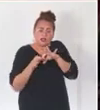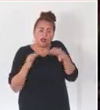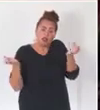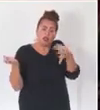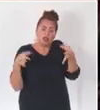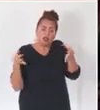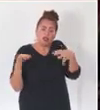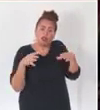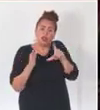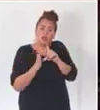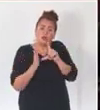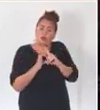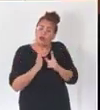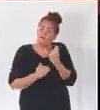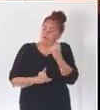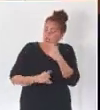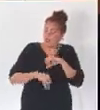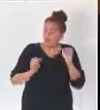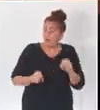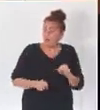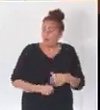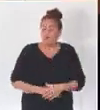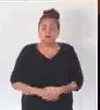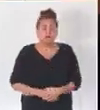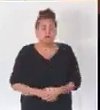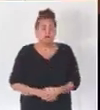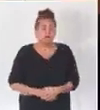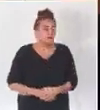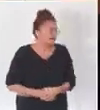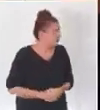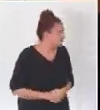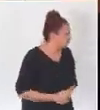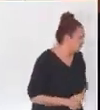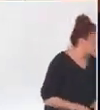Merci. Merci Harmonie.